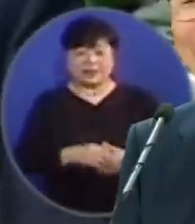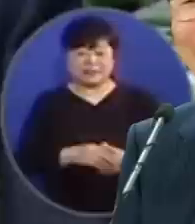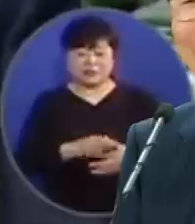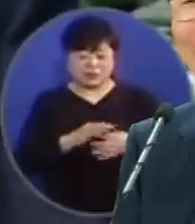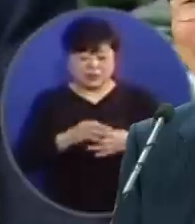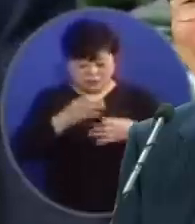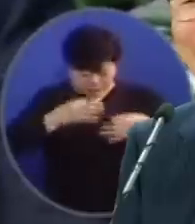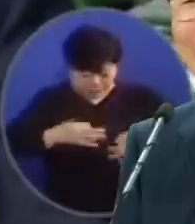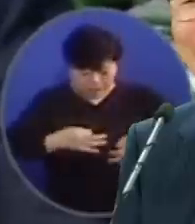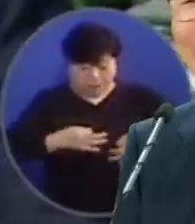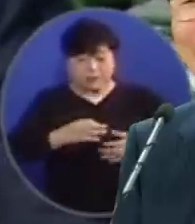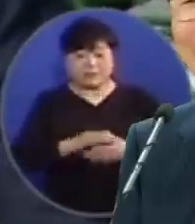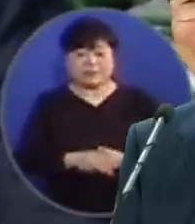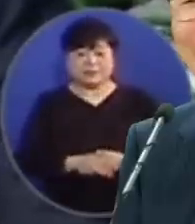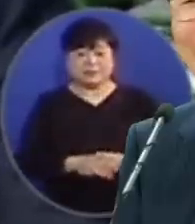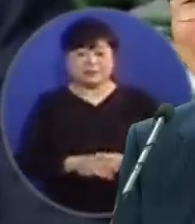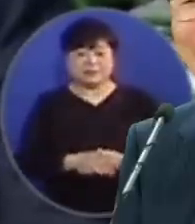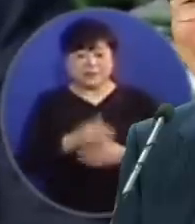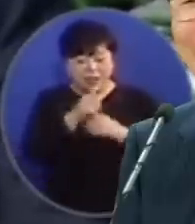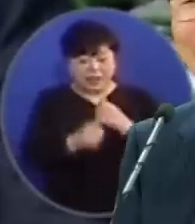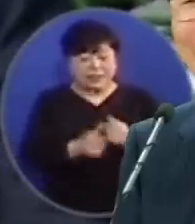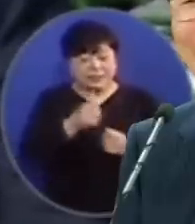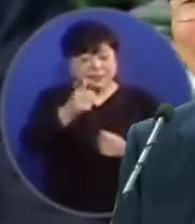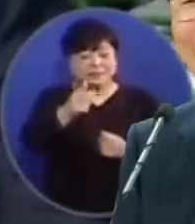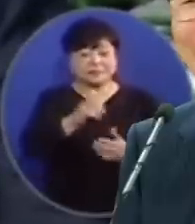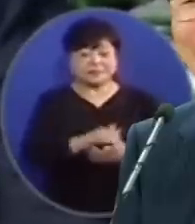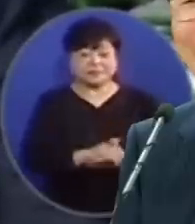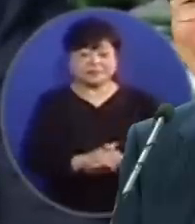관심을 가지겠는가, 어떻게 내가 하나님을